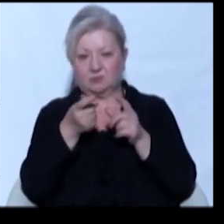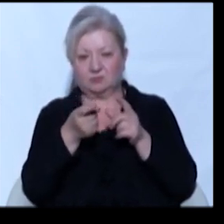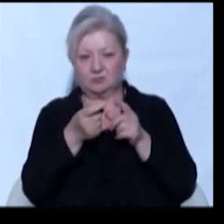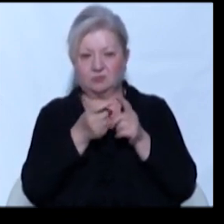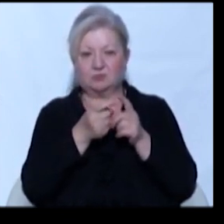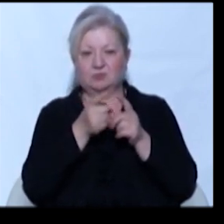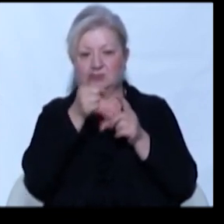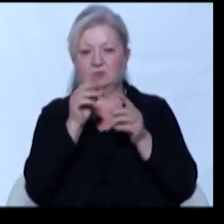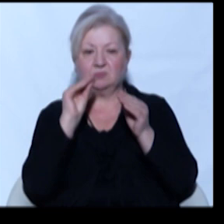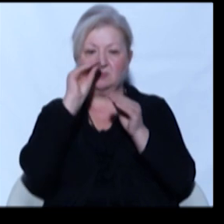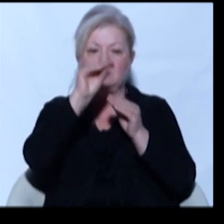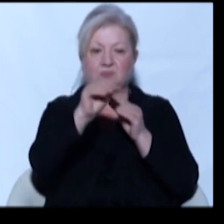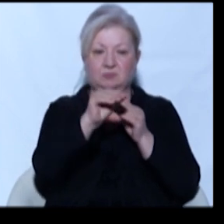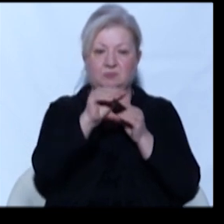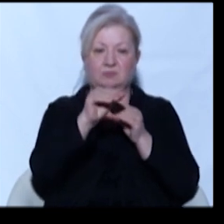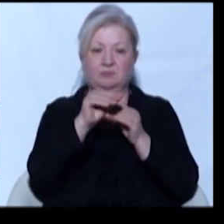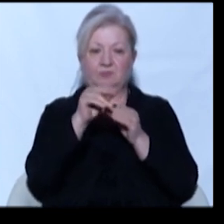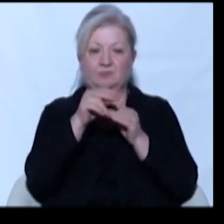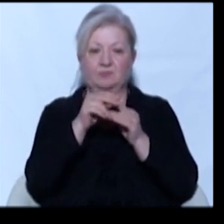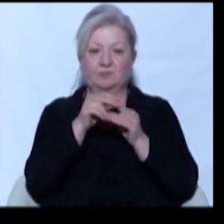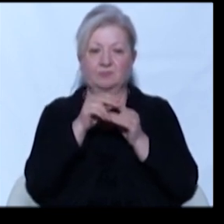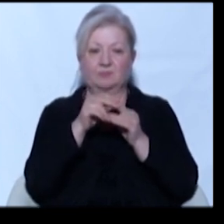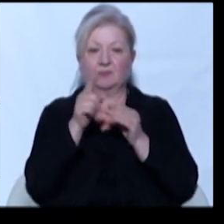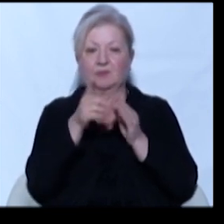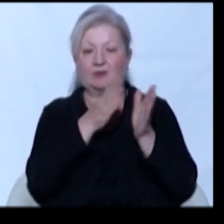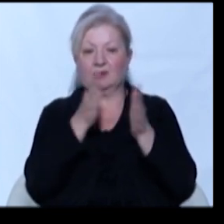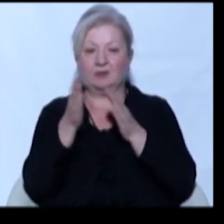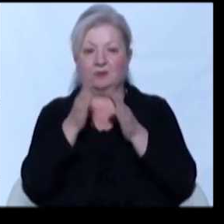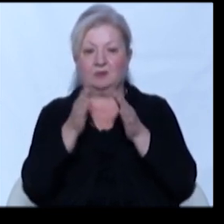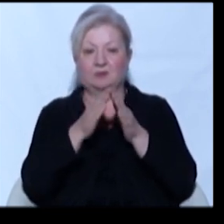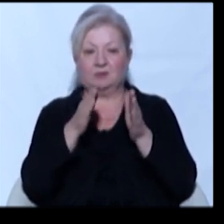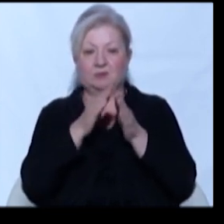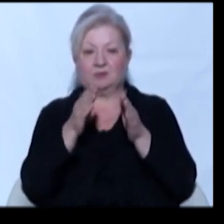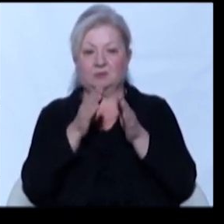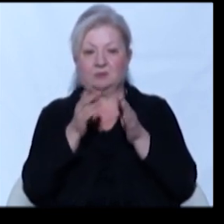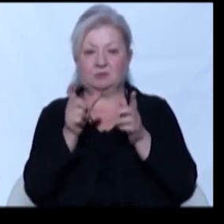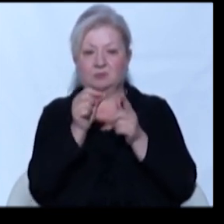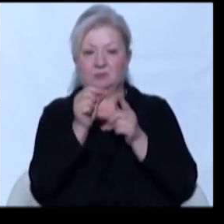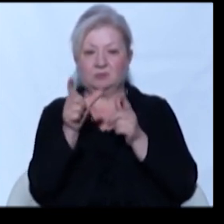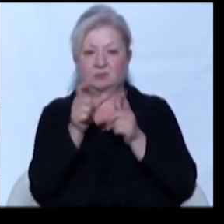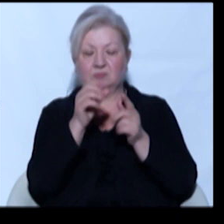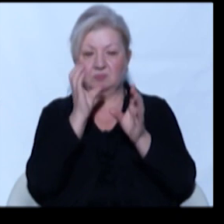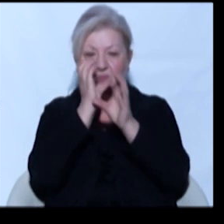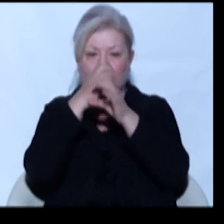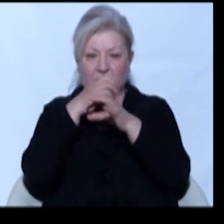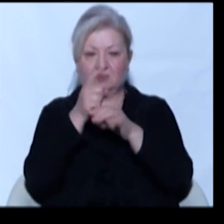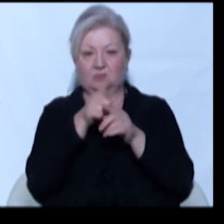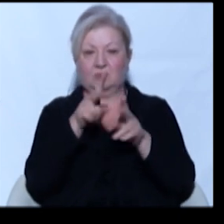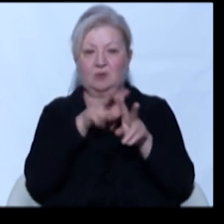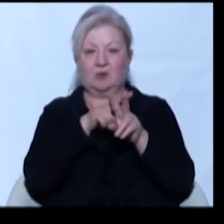გამბნევი ლინზა და მოვათავსოთ. აი წაინაცვლა ფოკუსმა და დაემთხვა